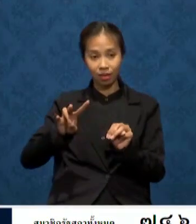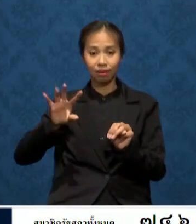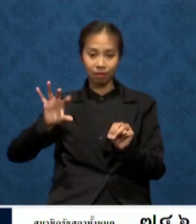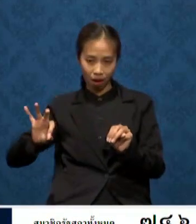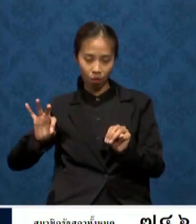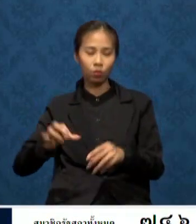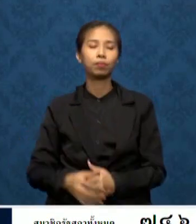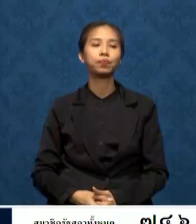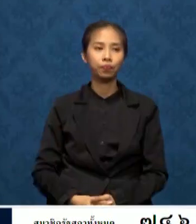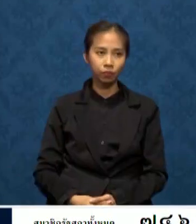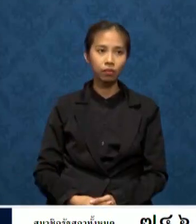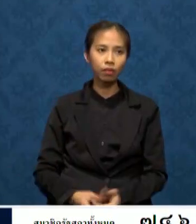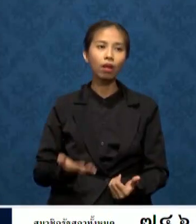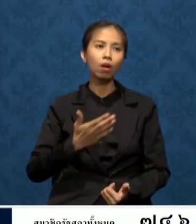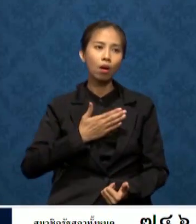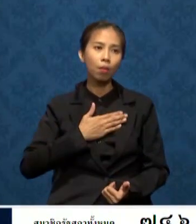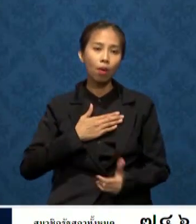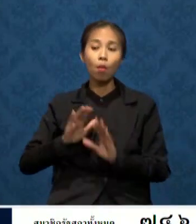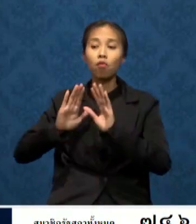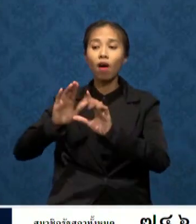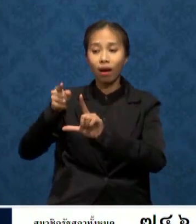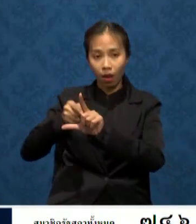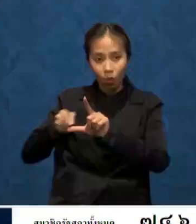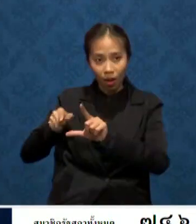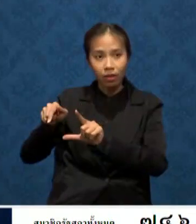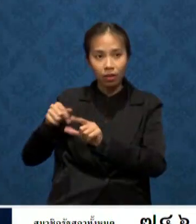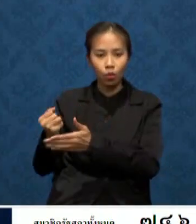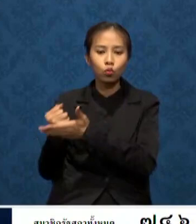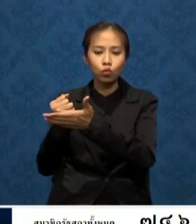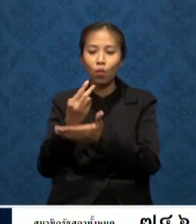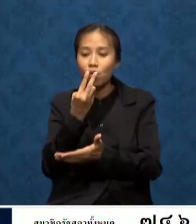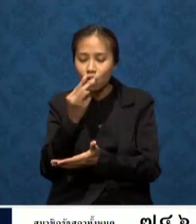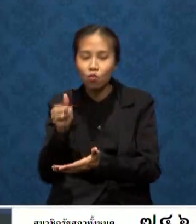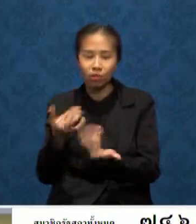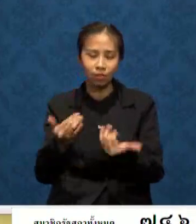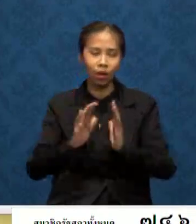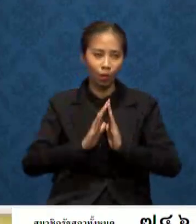ข้าผมก็ฝากพรรคก้าวไกลด้วยนะครับช่วยไปดูหน่อยครับขอบคุณมากครับ i